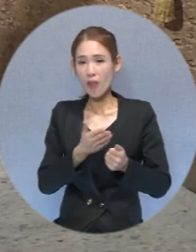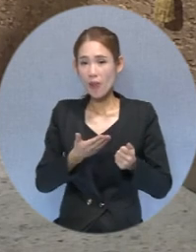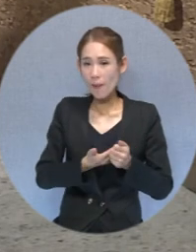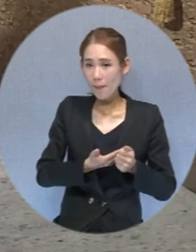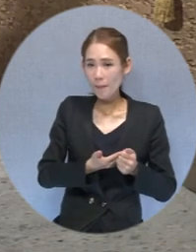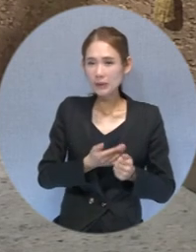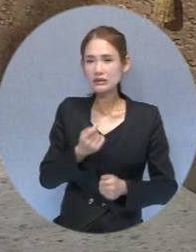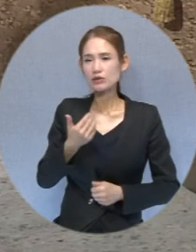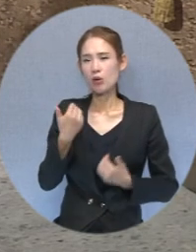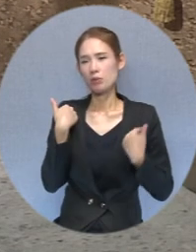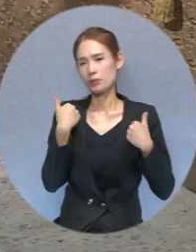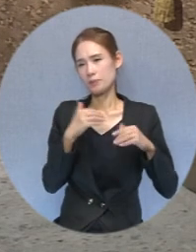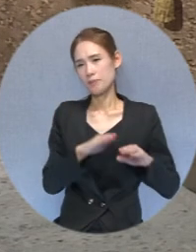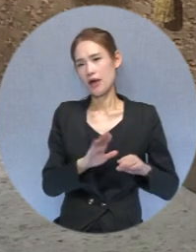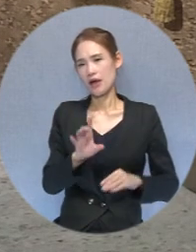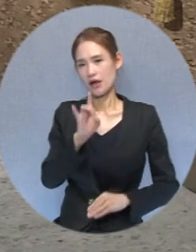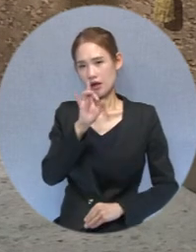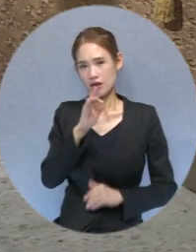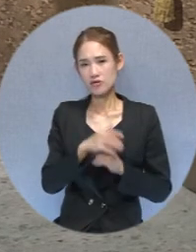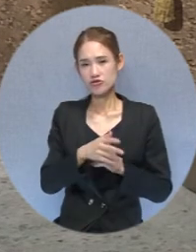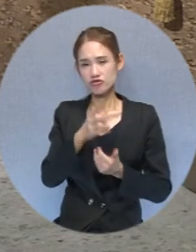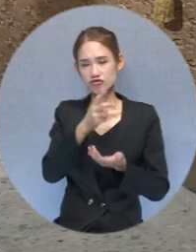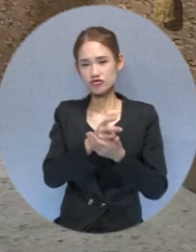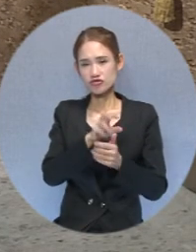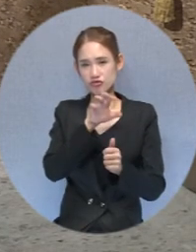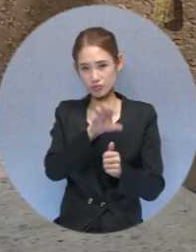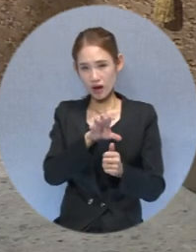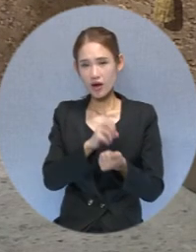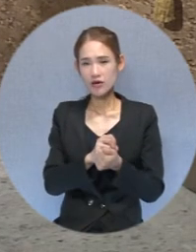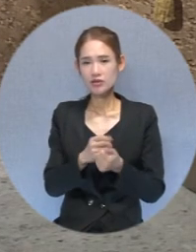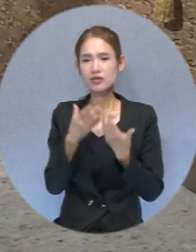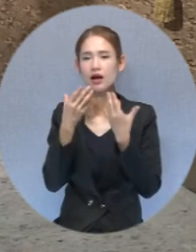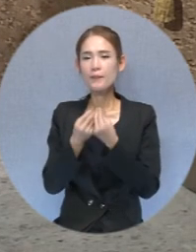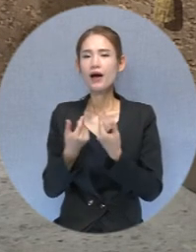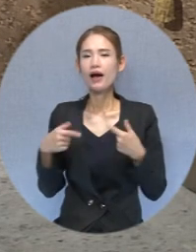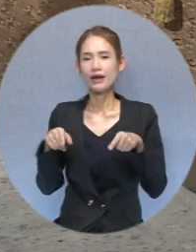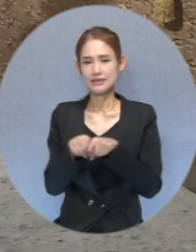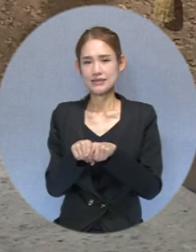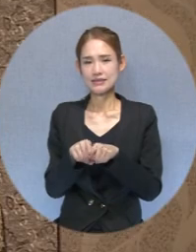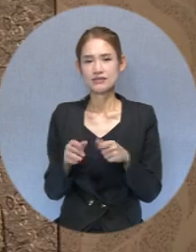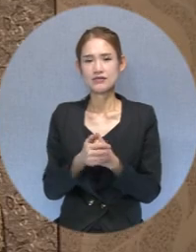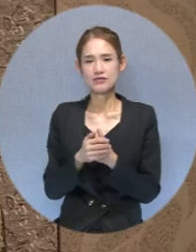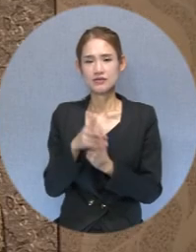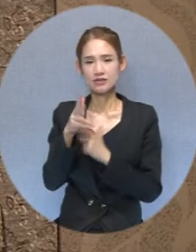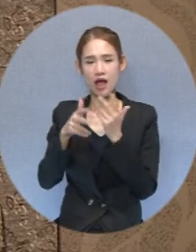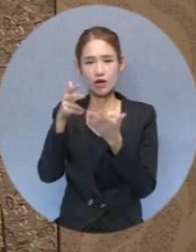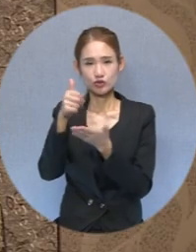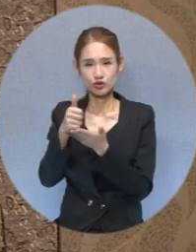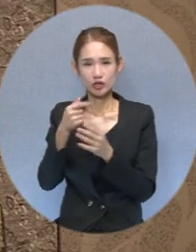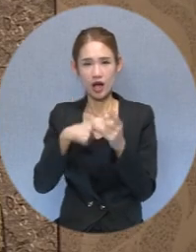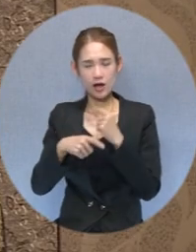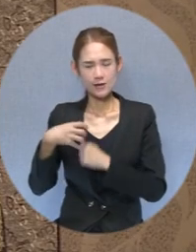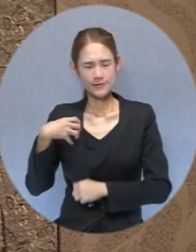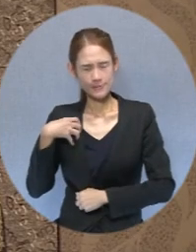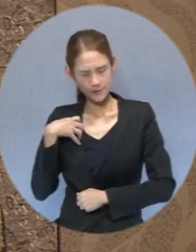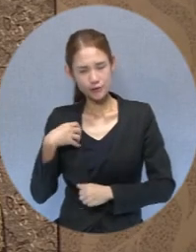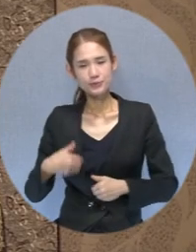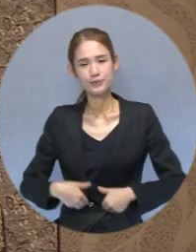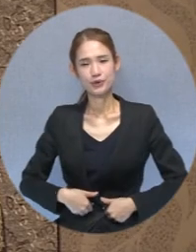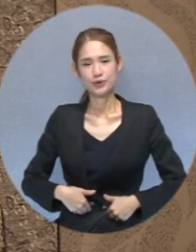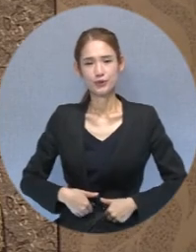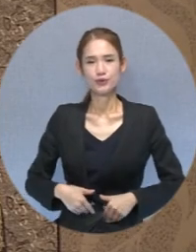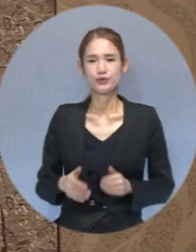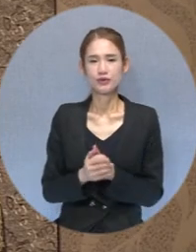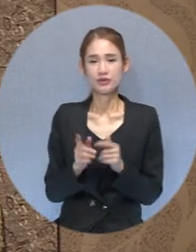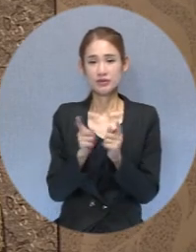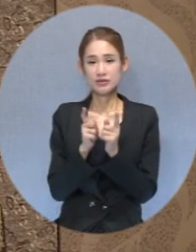조금 방심하시거든요. 그러니까 네. 규제도 한다라는 또 조례도 같이 해서 네. 사업주분들께서 보다 책임감 있게 뭐